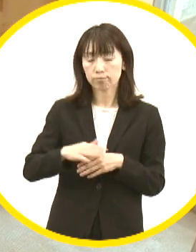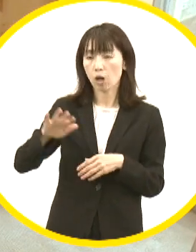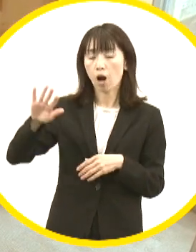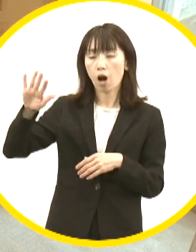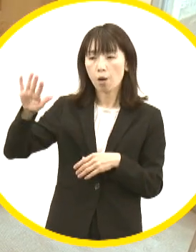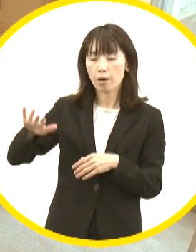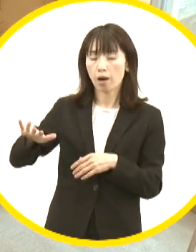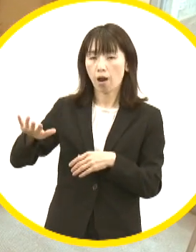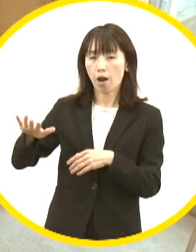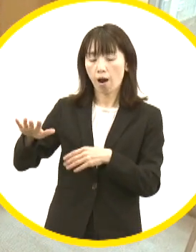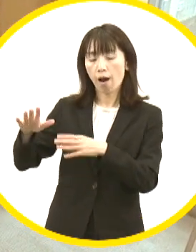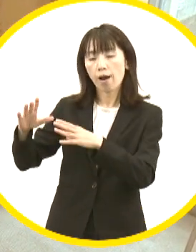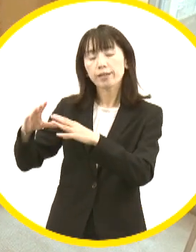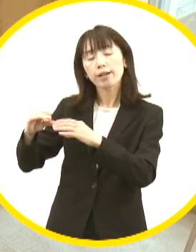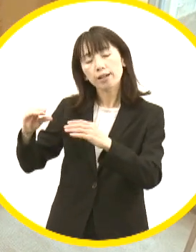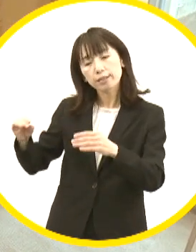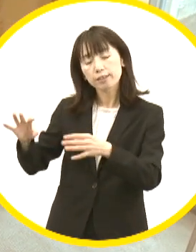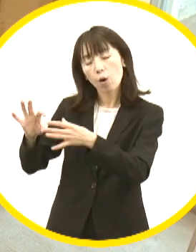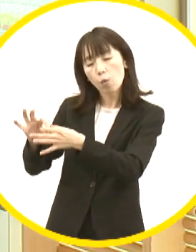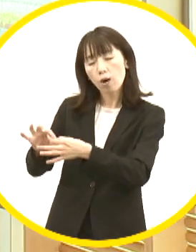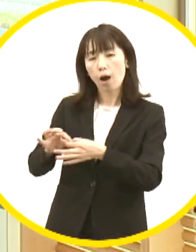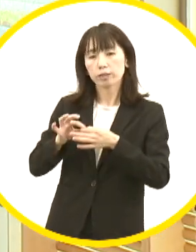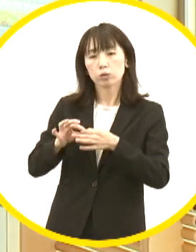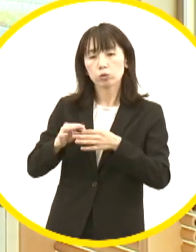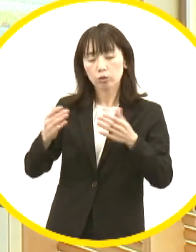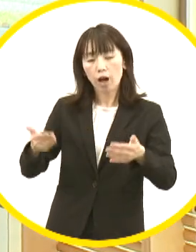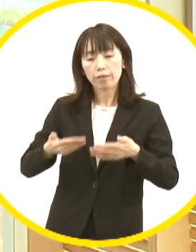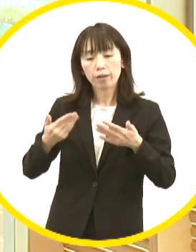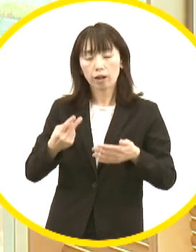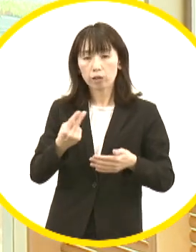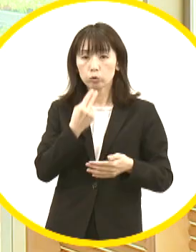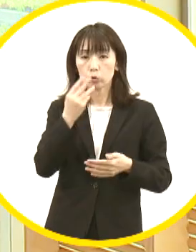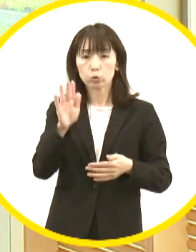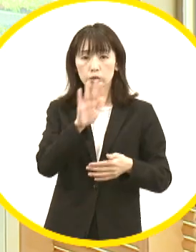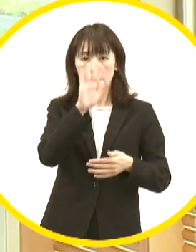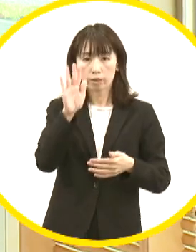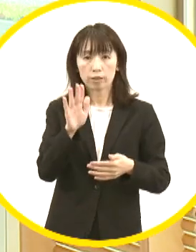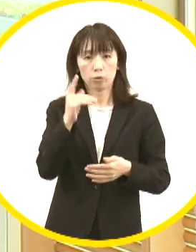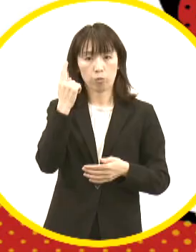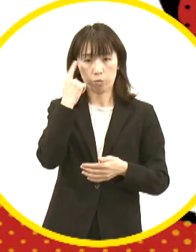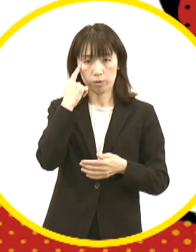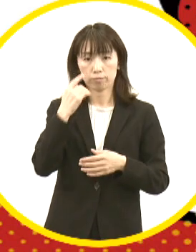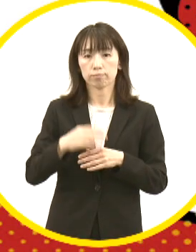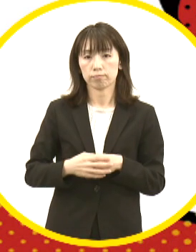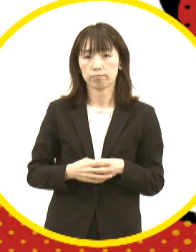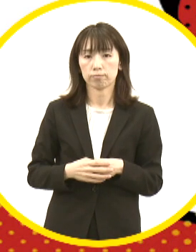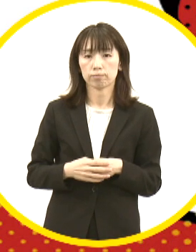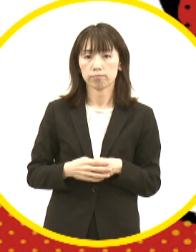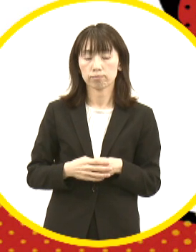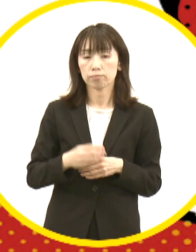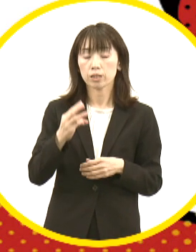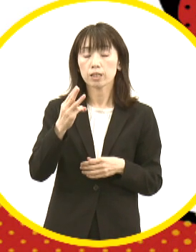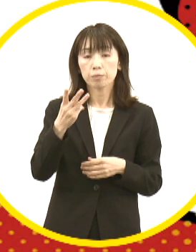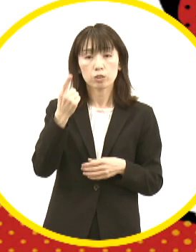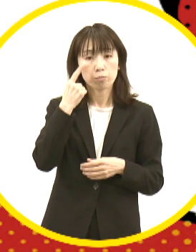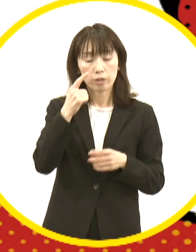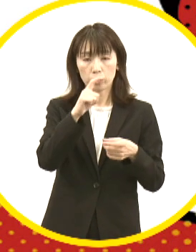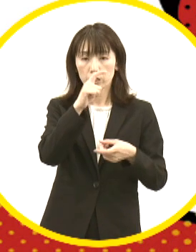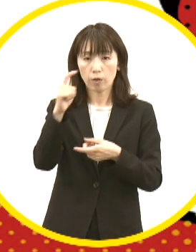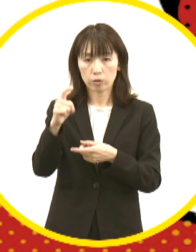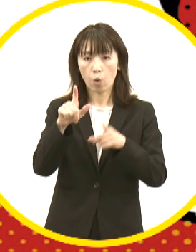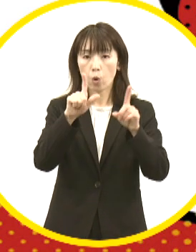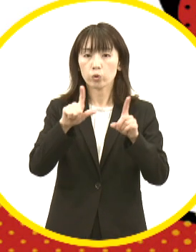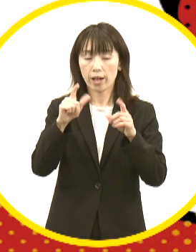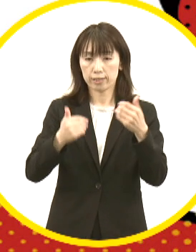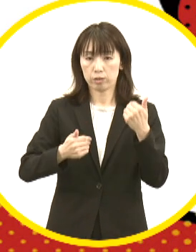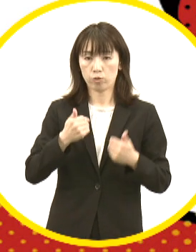来るような、 はい、 なんかこう優しさみたいなものを感じる、非常に温かい空間になると思います。 3つ目のキーワード、